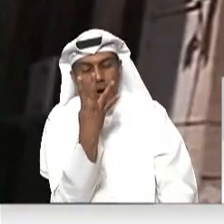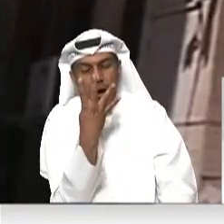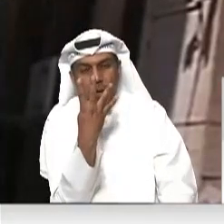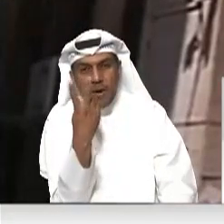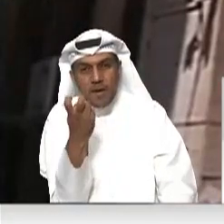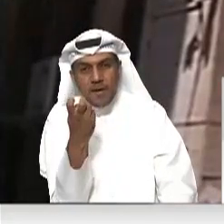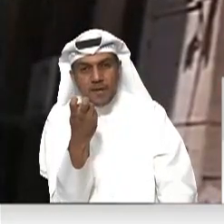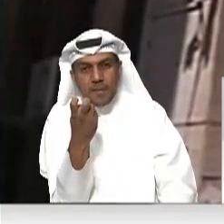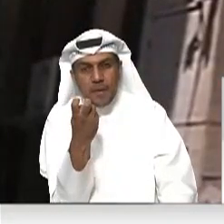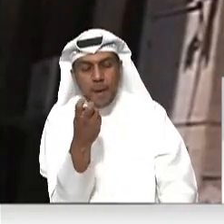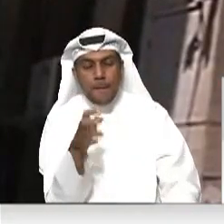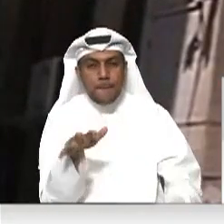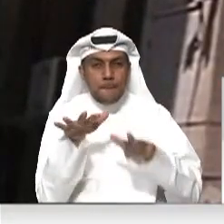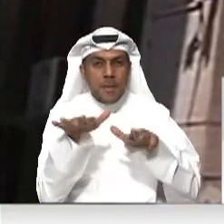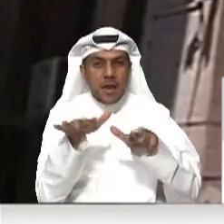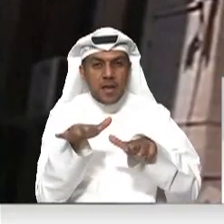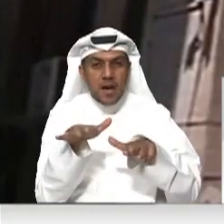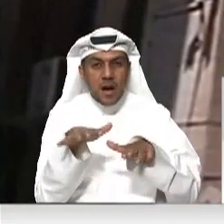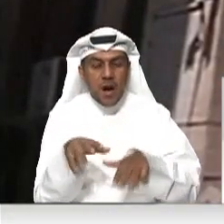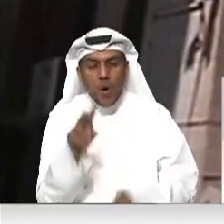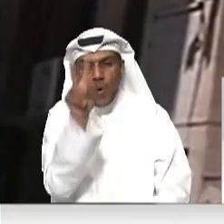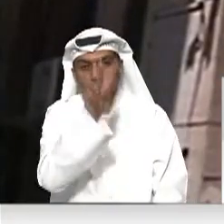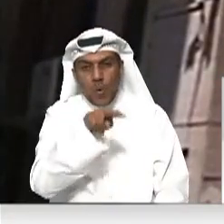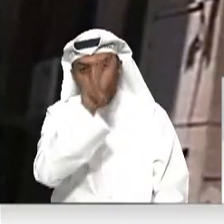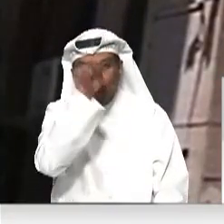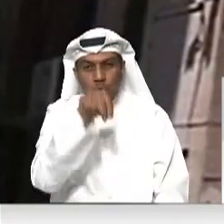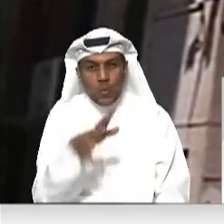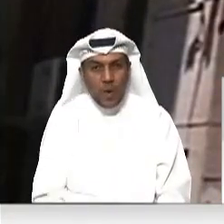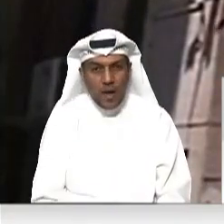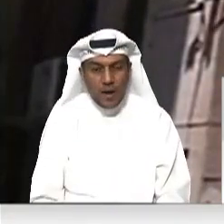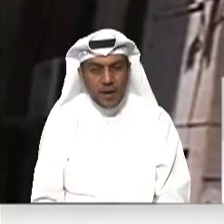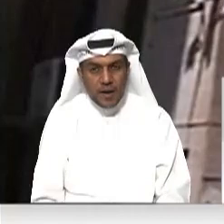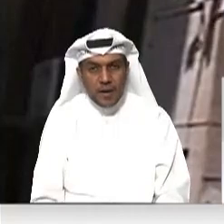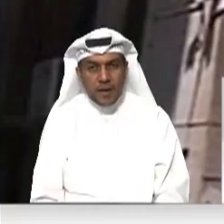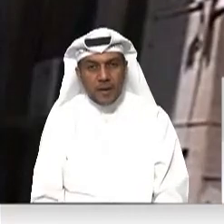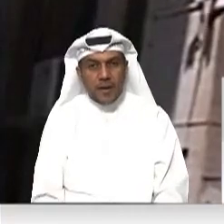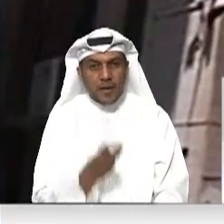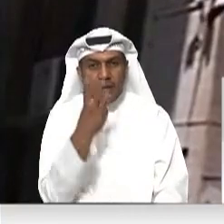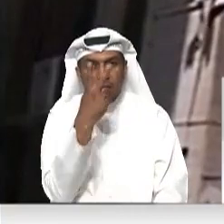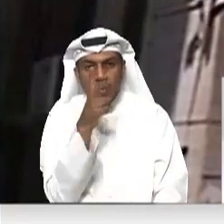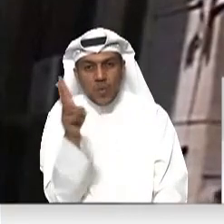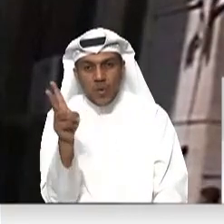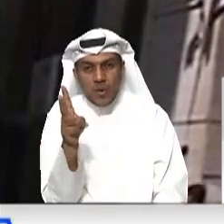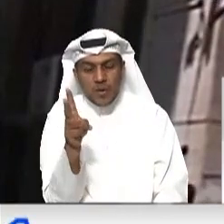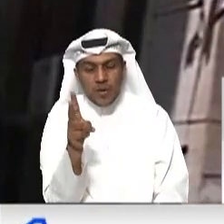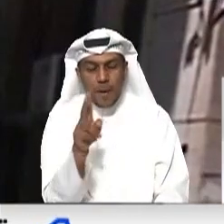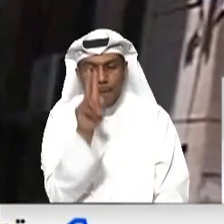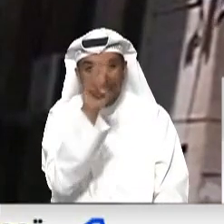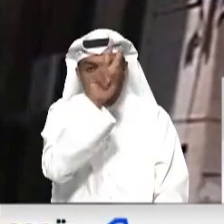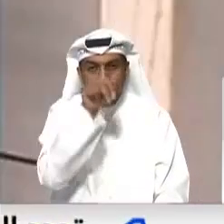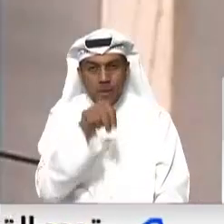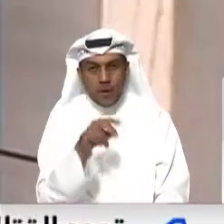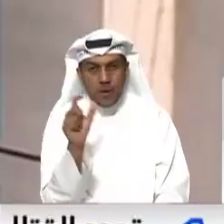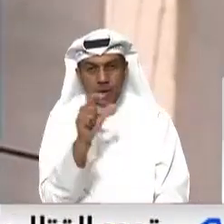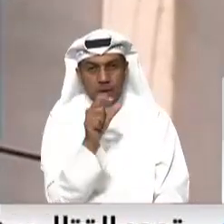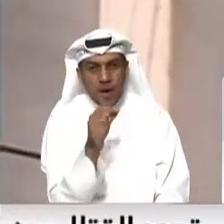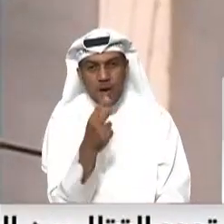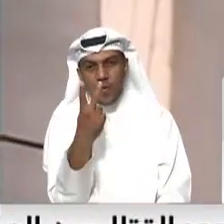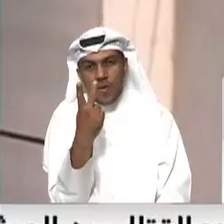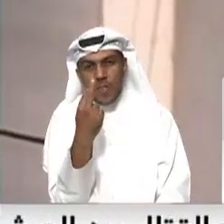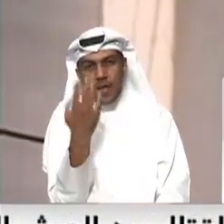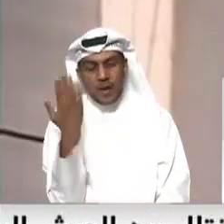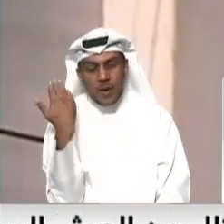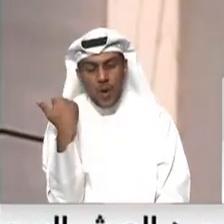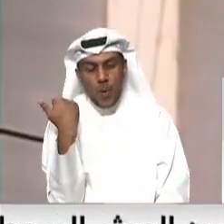و460 مليون دولار مقابل نحو 23 مليار دولار في فبراير الماضي وبنسبه